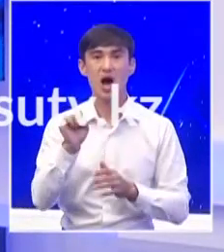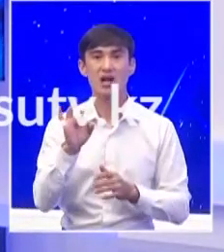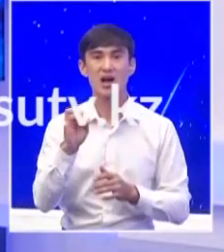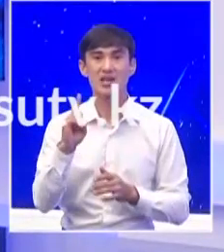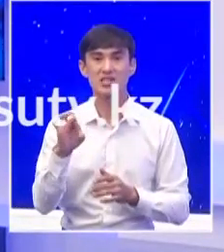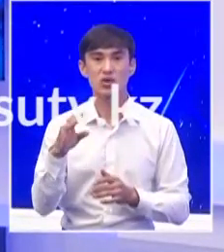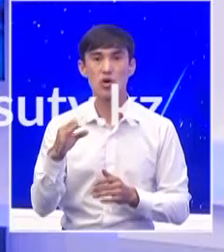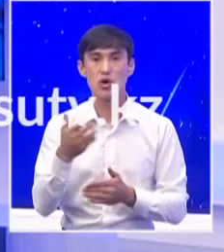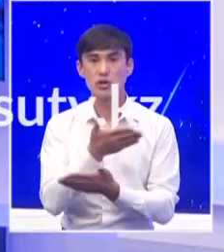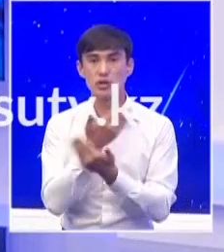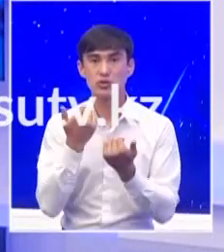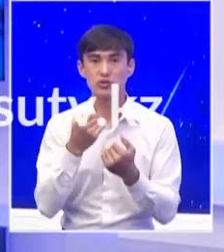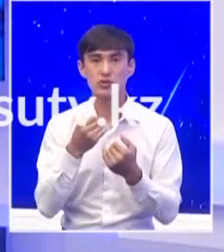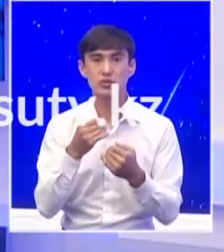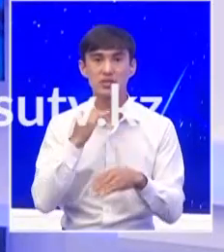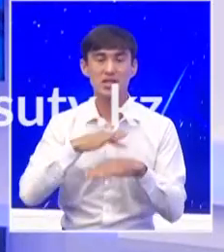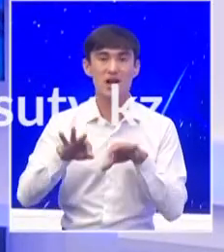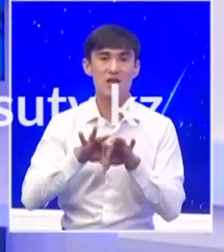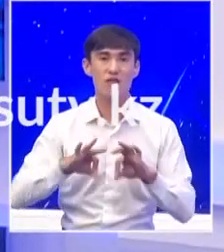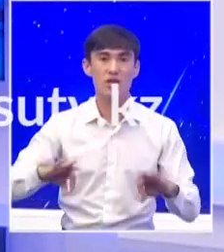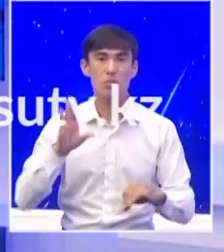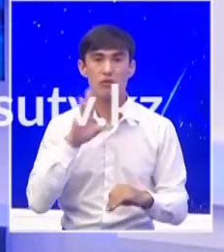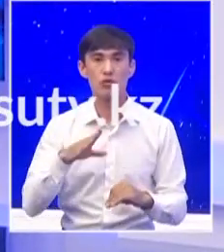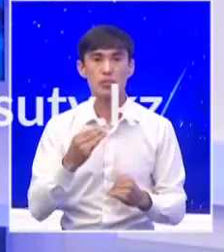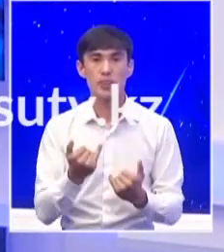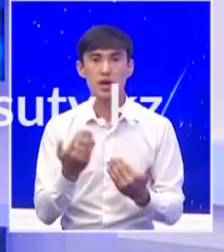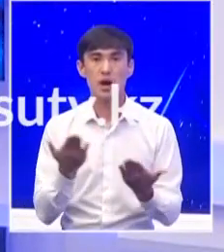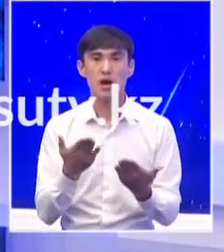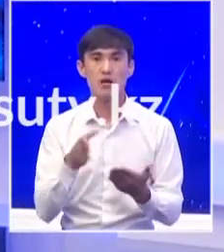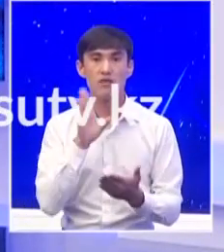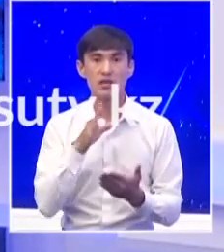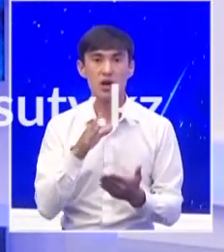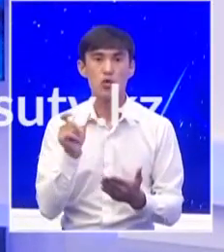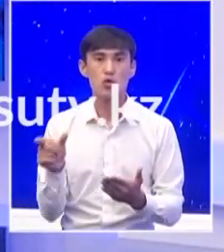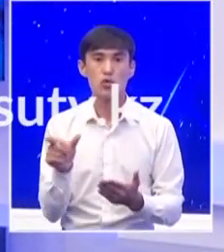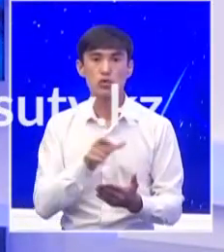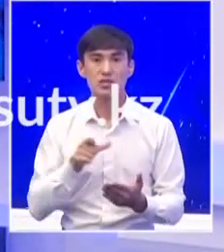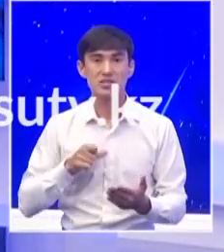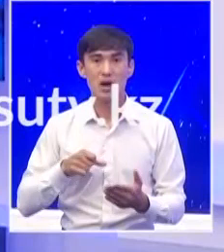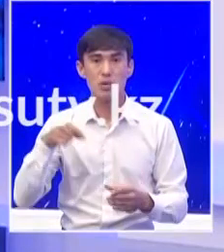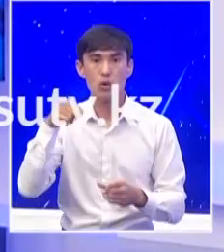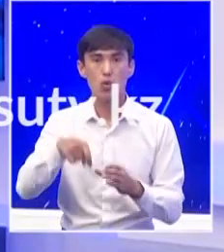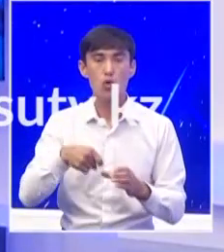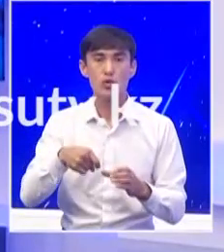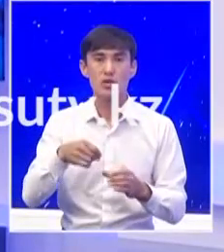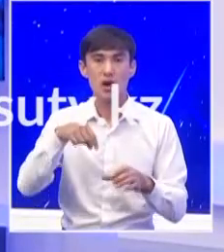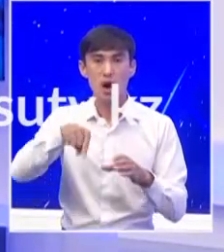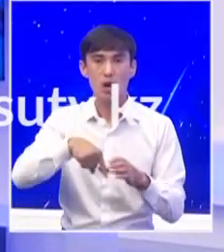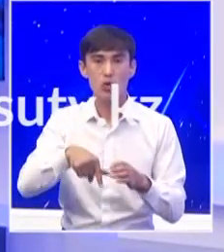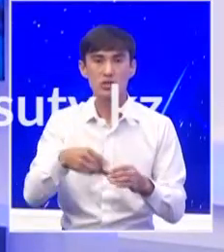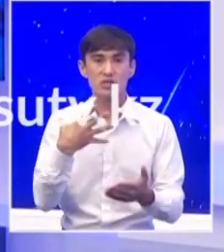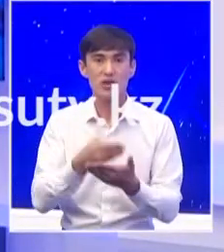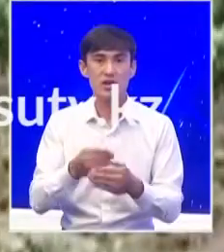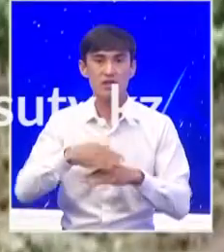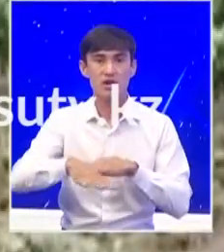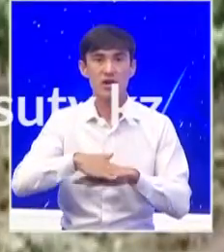Архангельское отсутствует центральный водопровод. Чтобы была хоть какая-то вода, люди сами роют колодцы в своих дворах. Вода в них